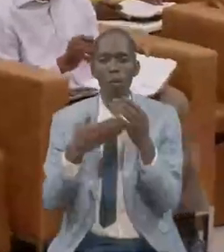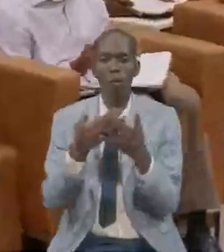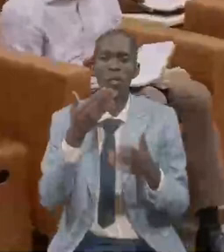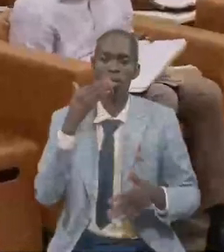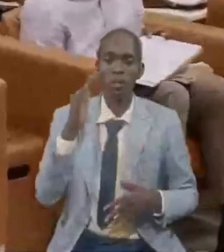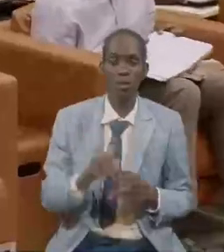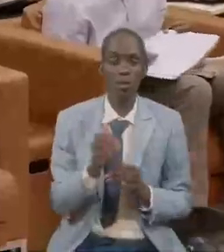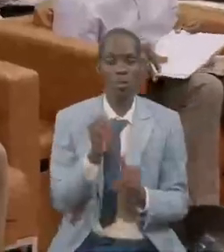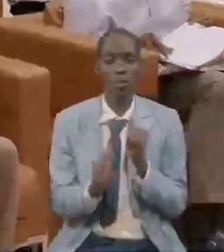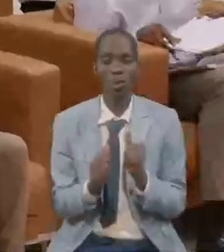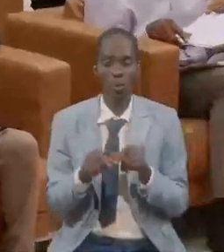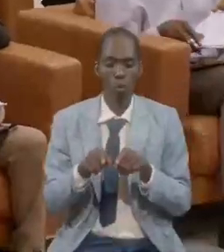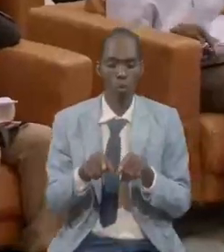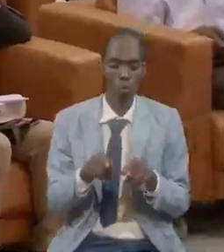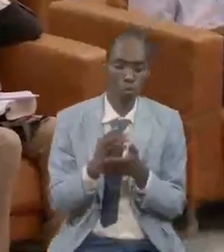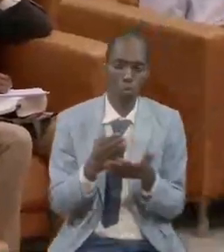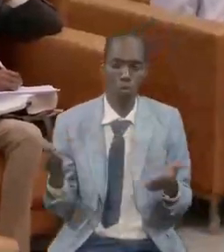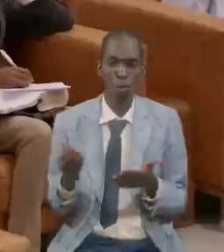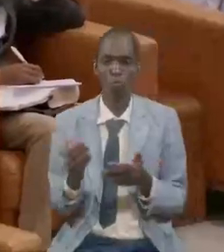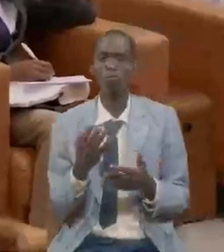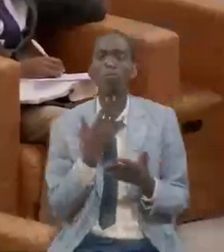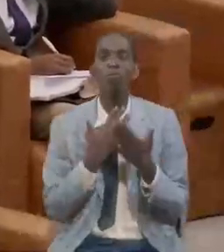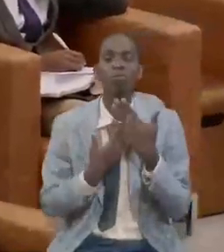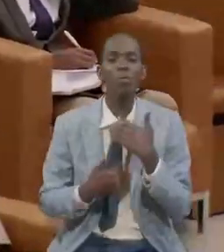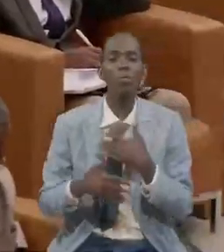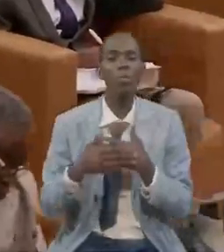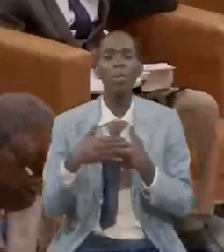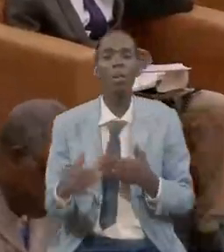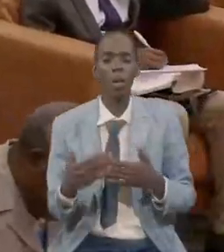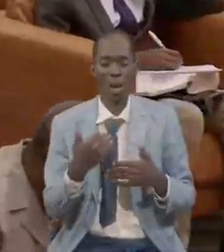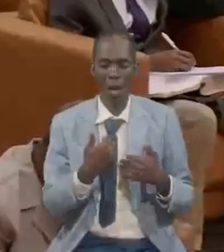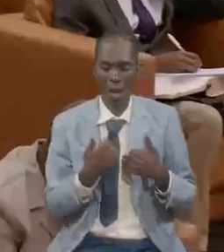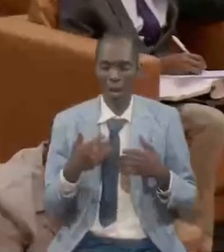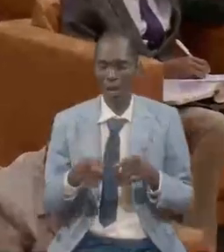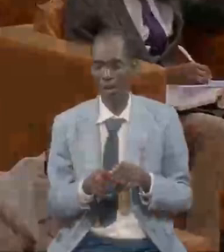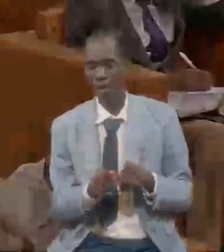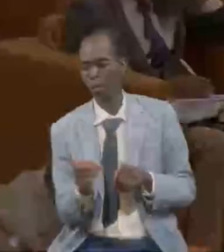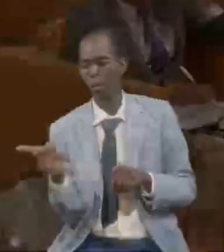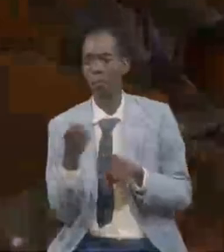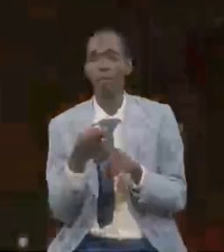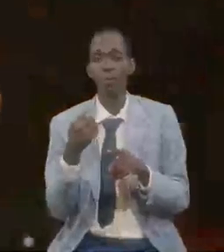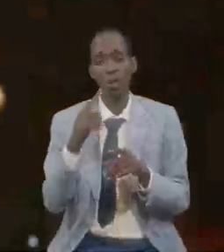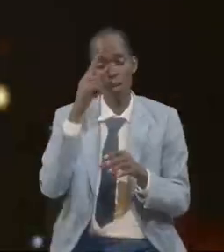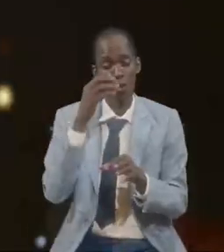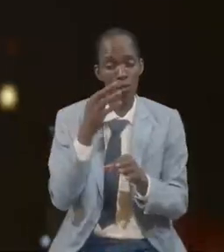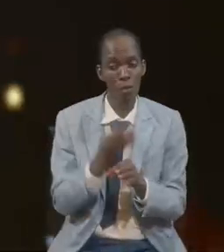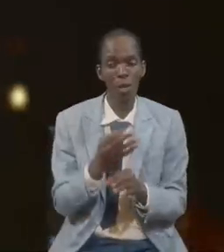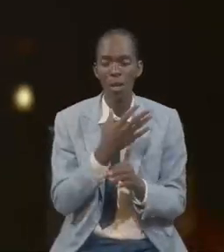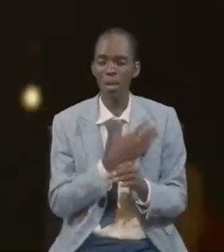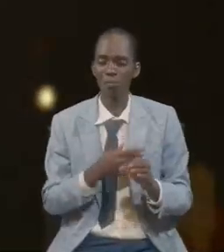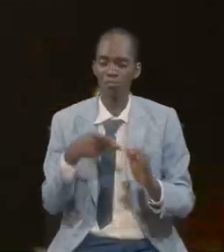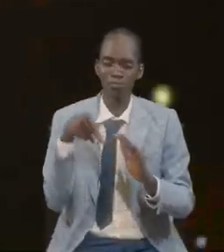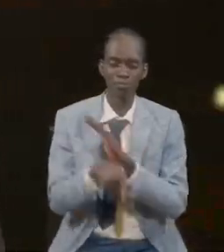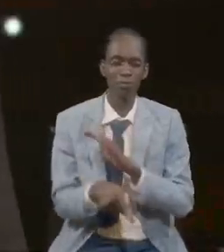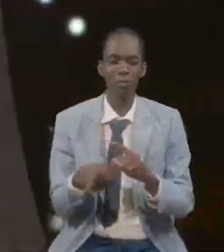et quelques-uns, en étant possédés, se sont égarés loin de la foi. Ils se sont jetés